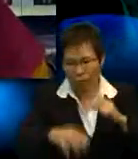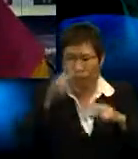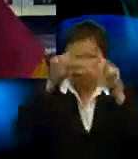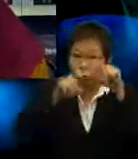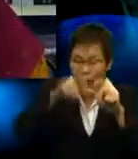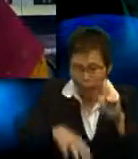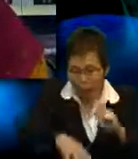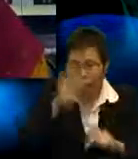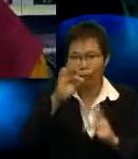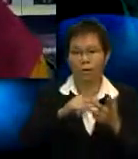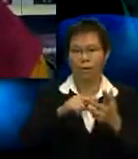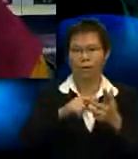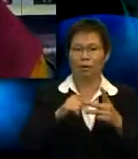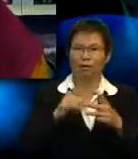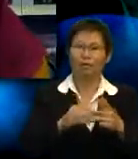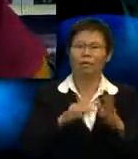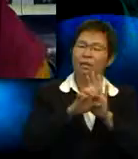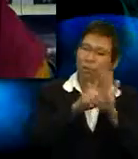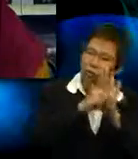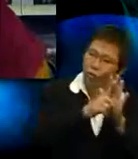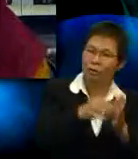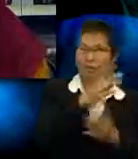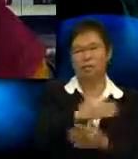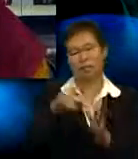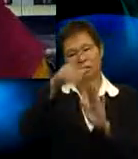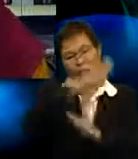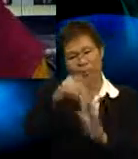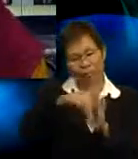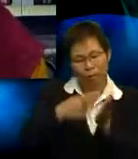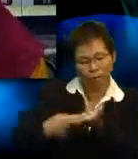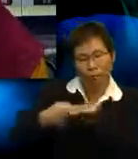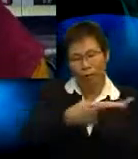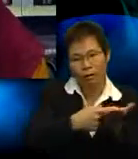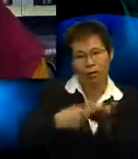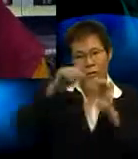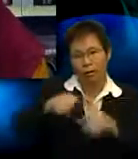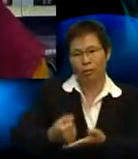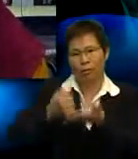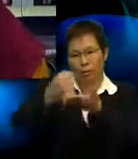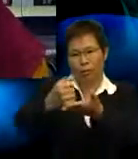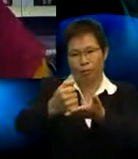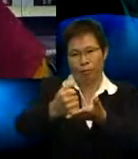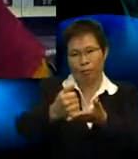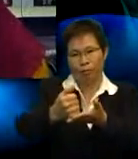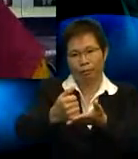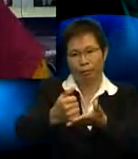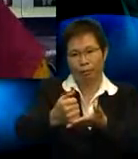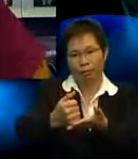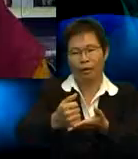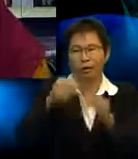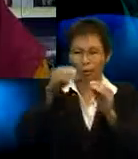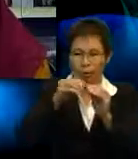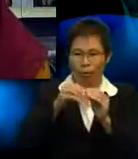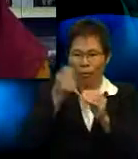simulasi, demonstrasi dan perbincangan boleh membantu murid-murid lebih